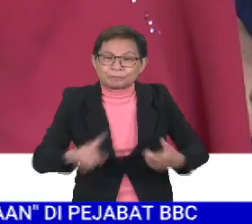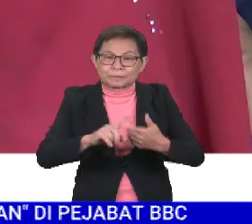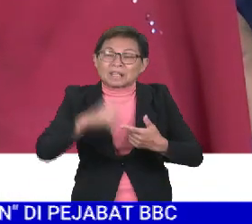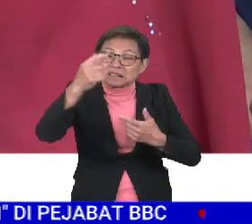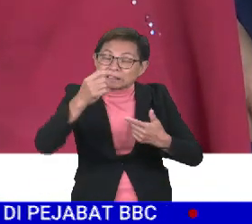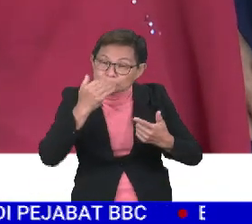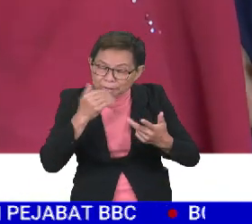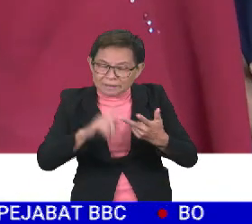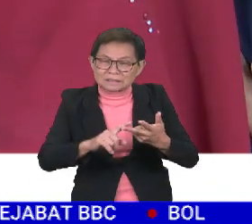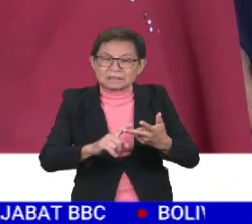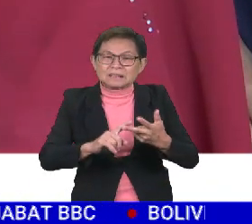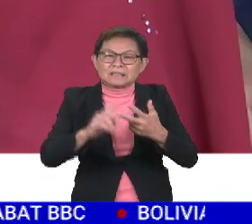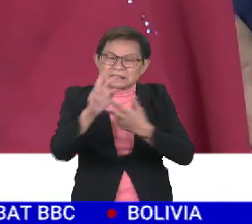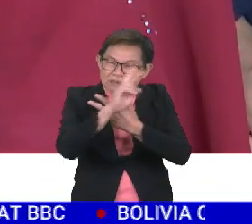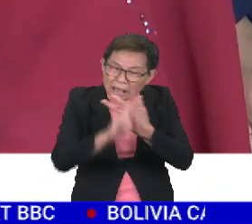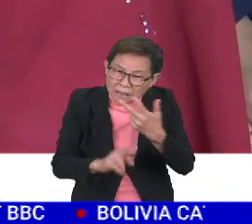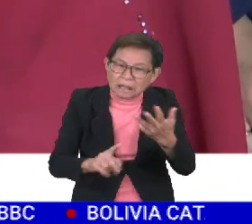kumar darah,